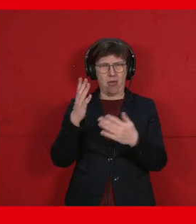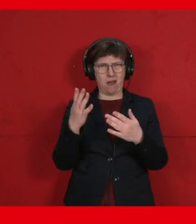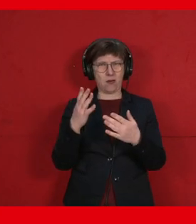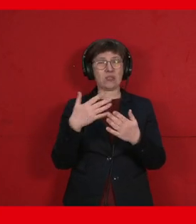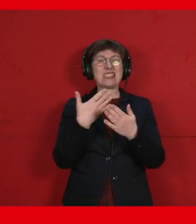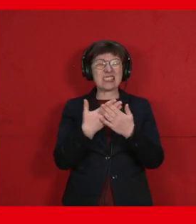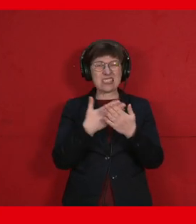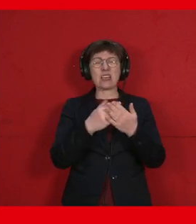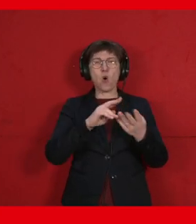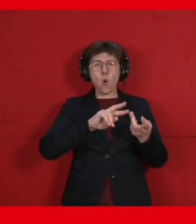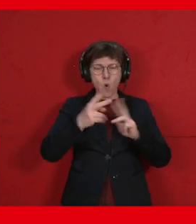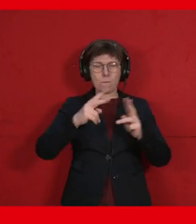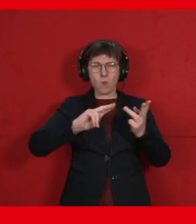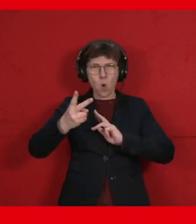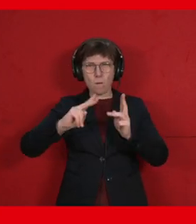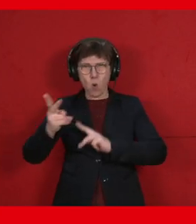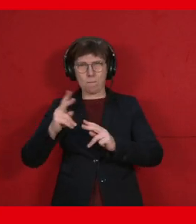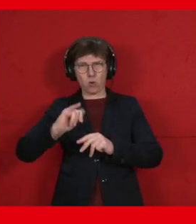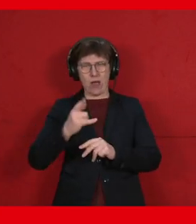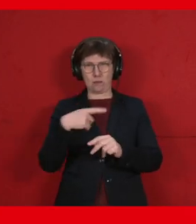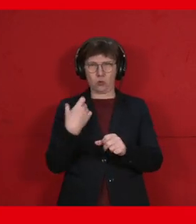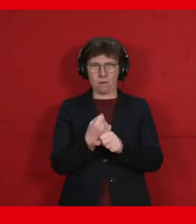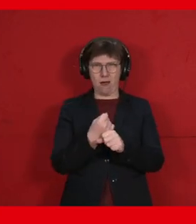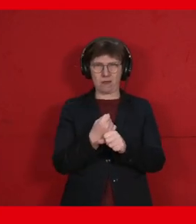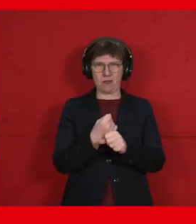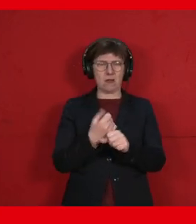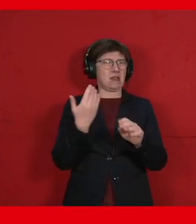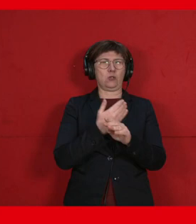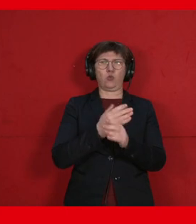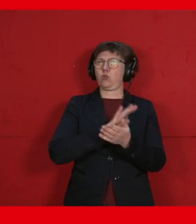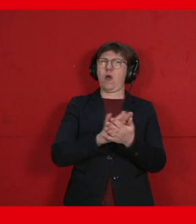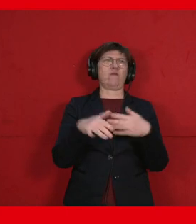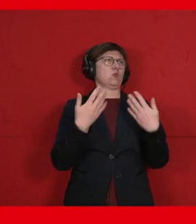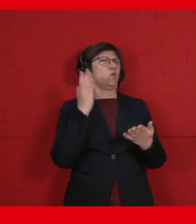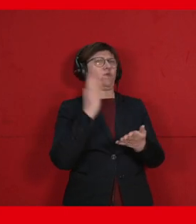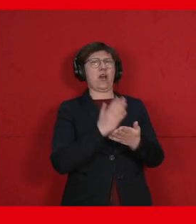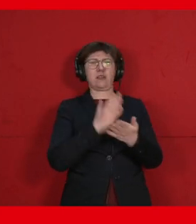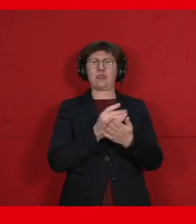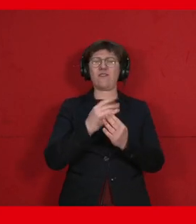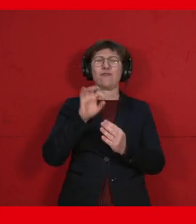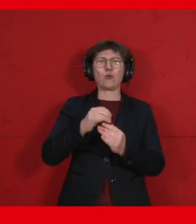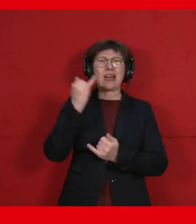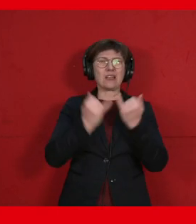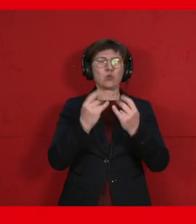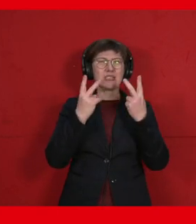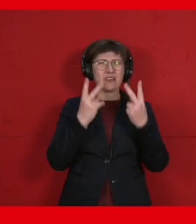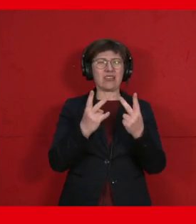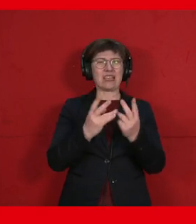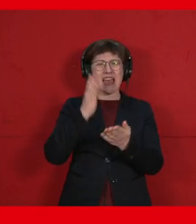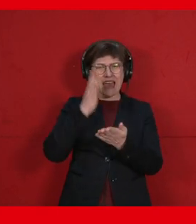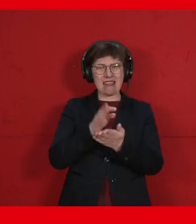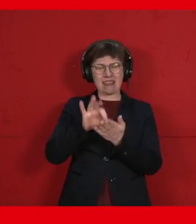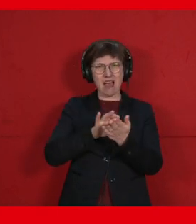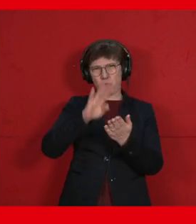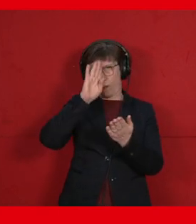als großes Umschichtungsprojekt zustande bringen müssen. Das geht ja nicht so einfach. Für die Industrie ist wichtig, dass sie das Enddatum